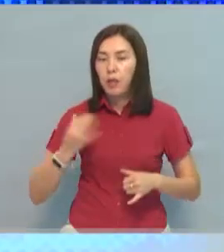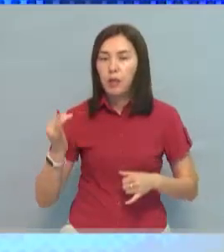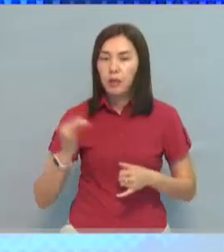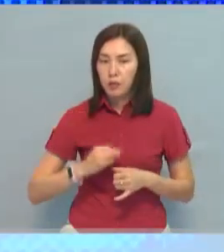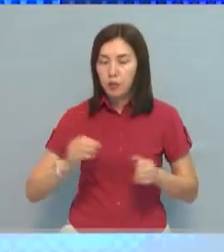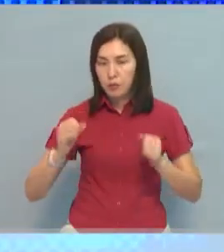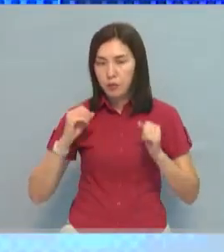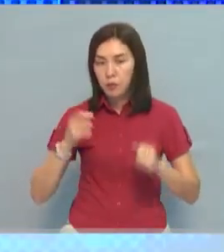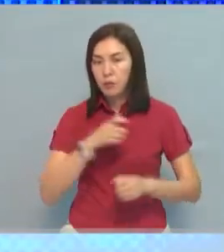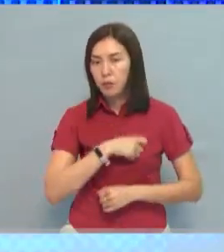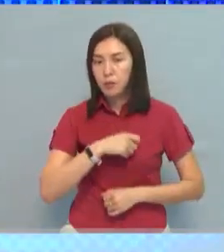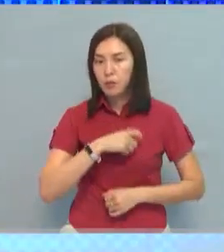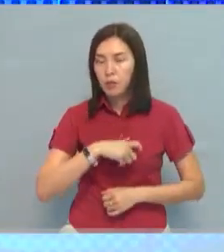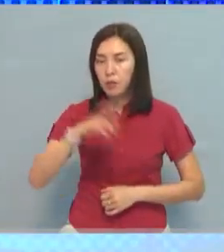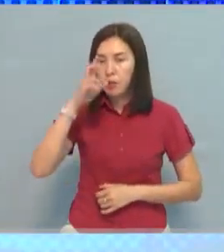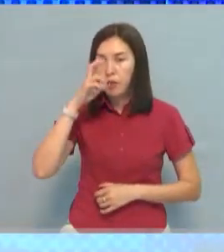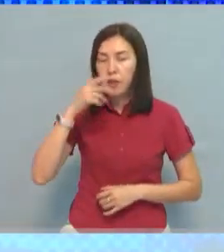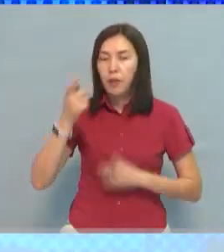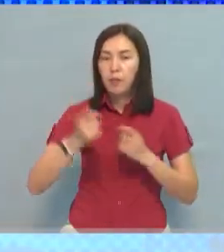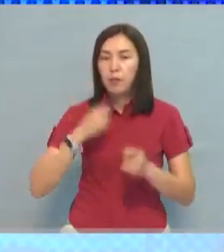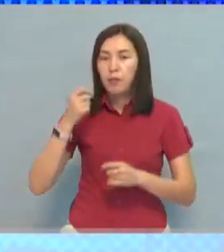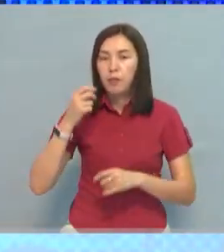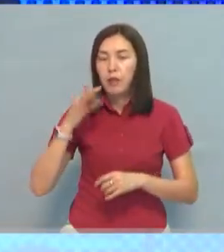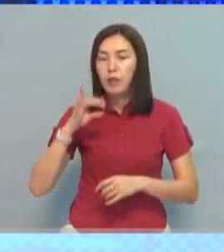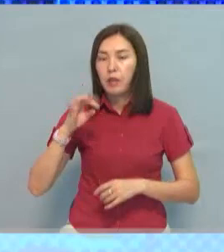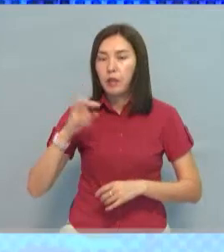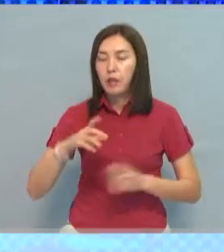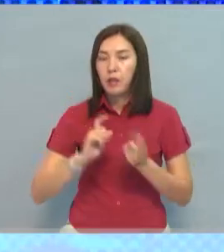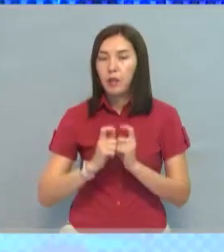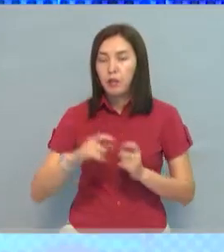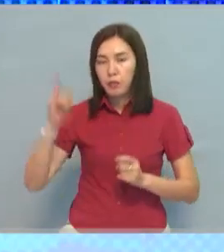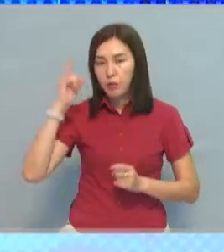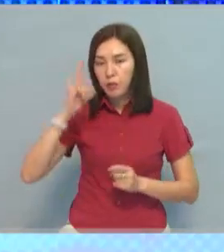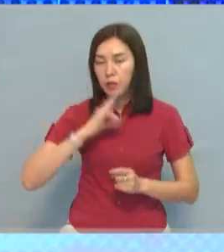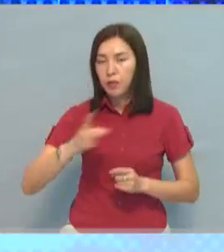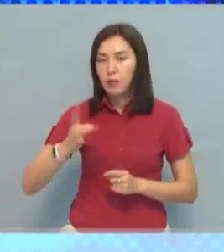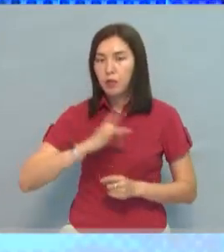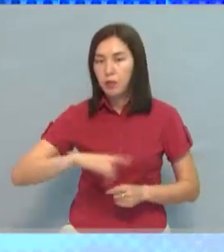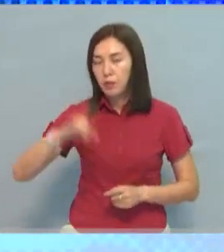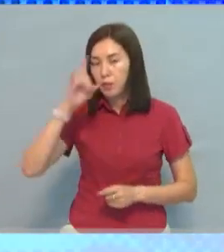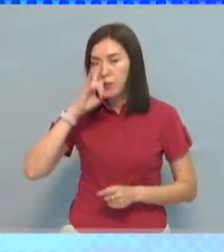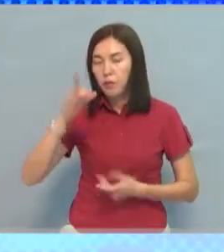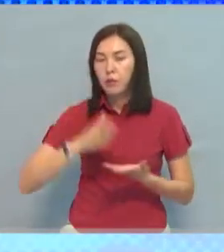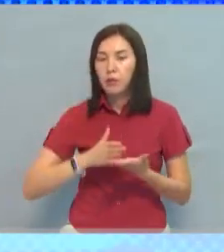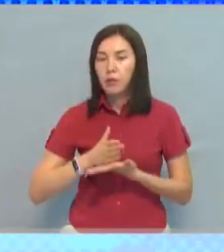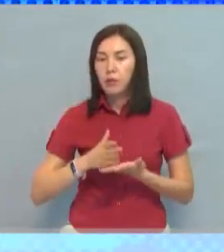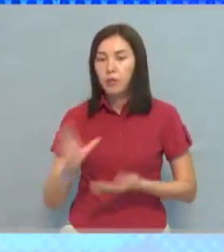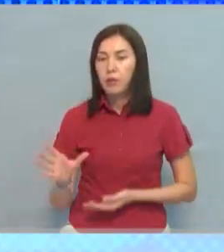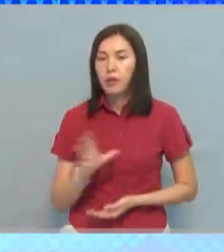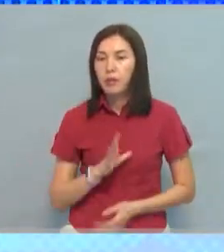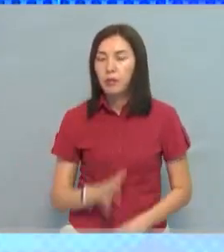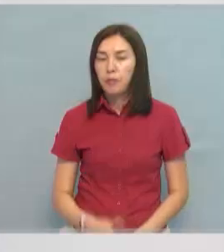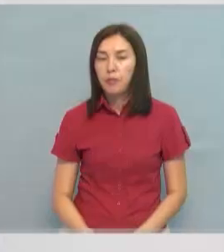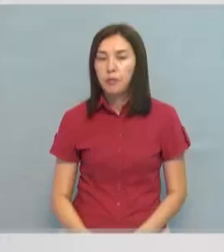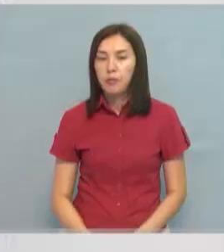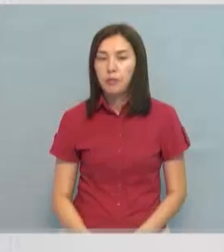және спорт жаттықтырушысы, мемлекеттік басқару бакалавры, еркін күрестен Қазақстан Республикасының еңбегі сіңген жаттықтырушысы.